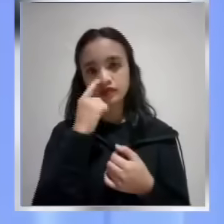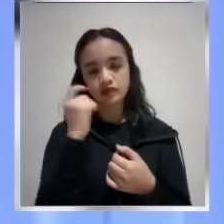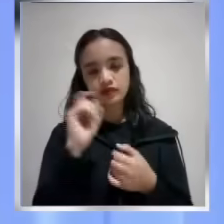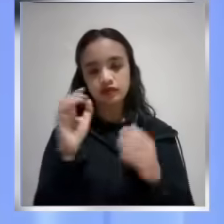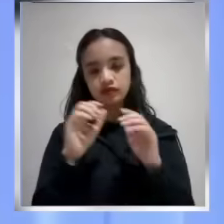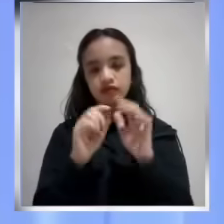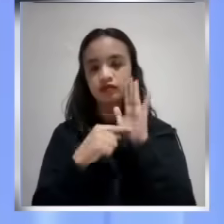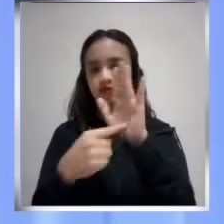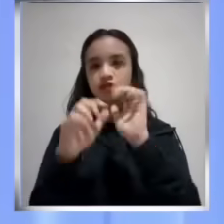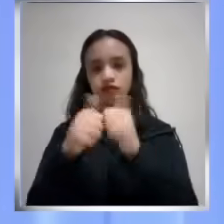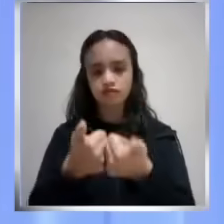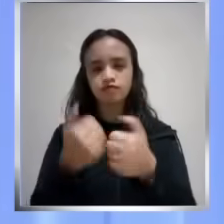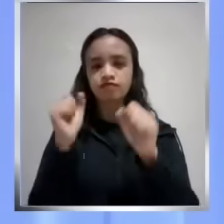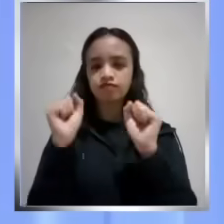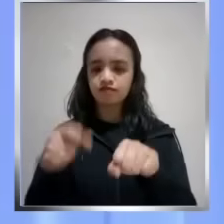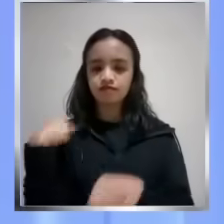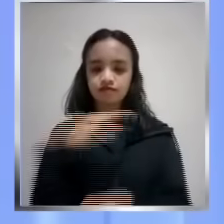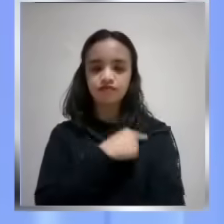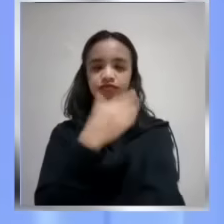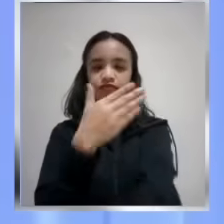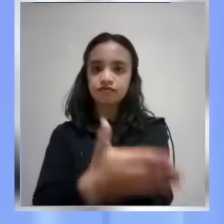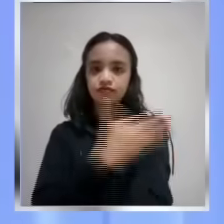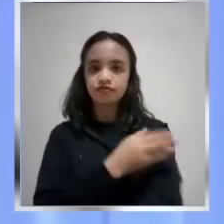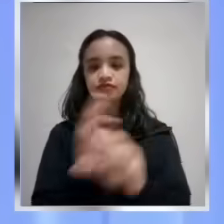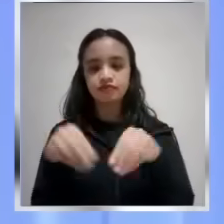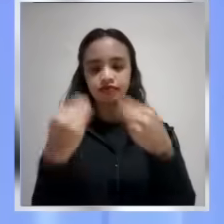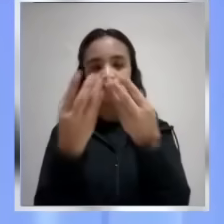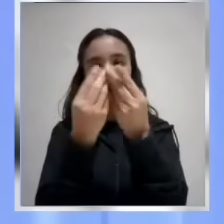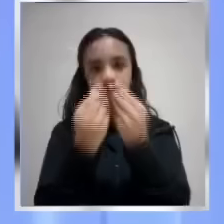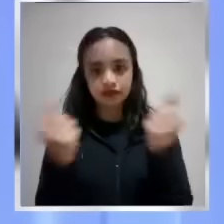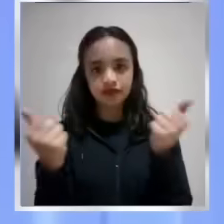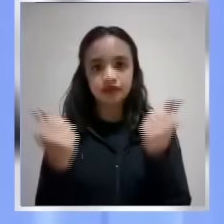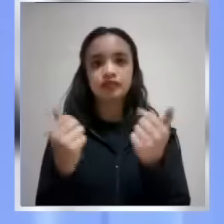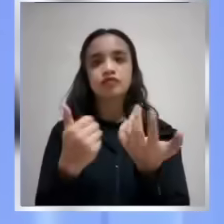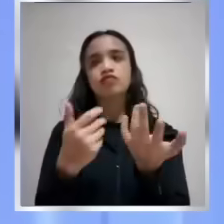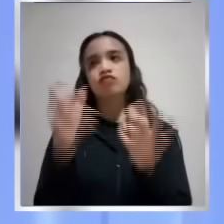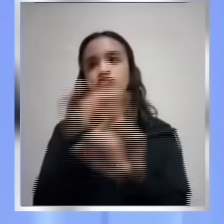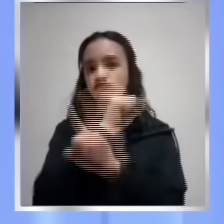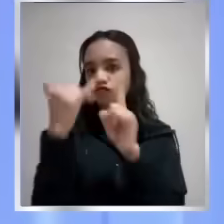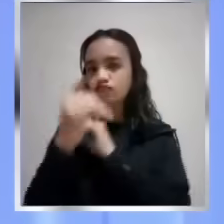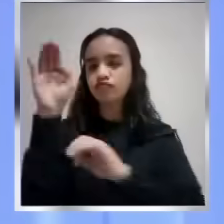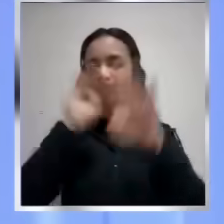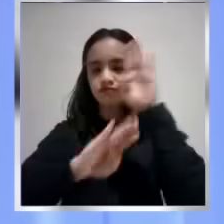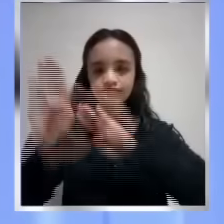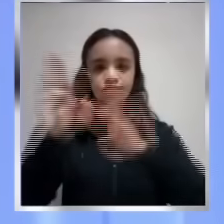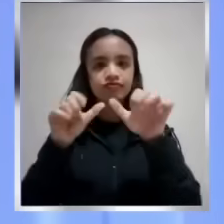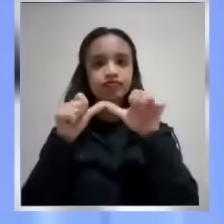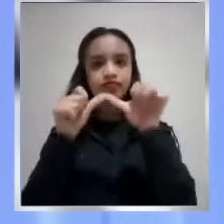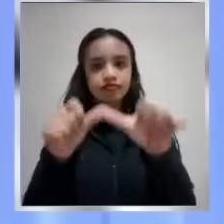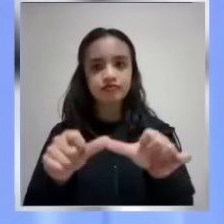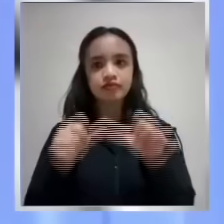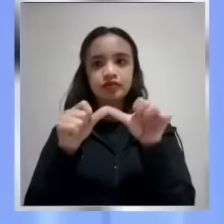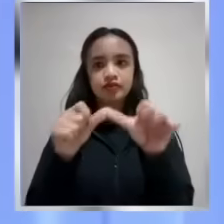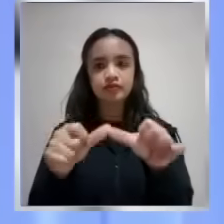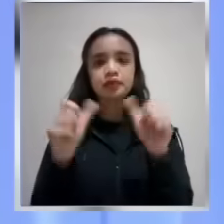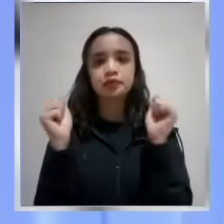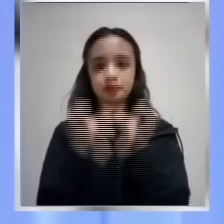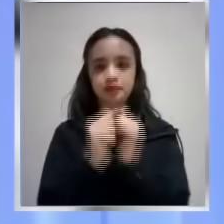improve and provide solutions to societal problems sustainably and with